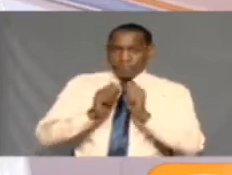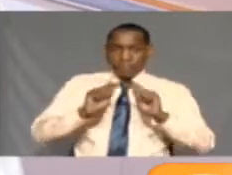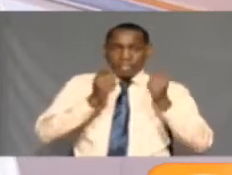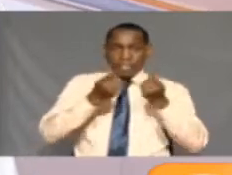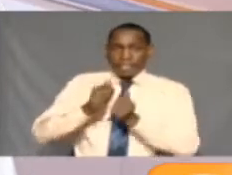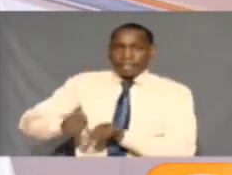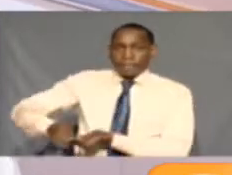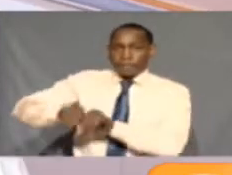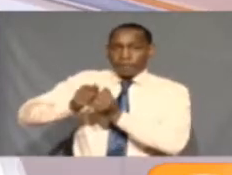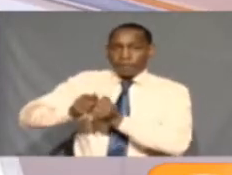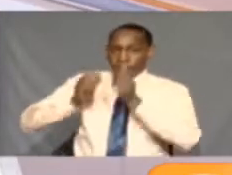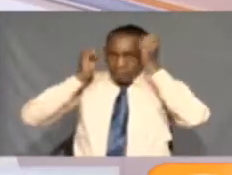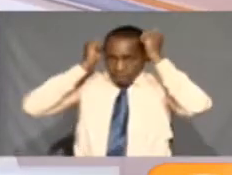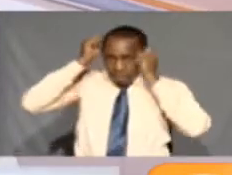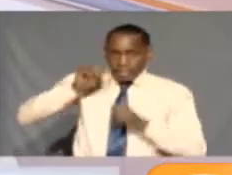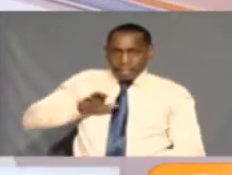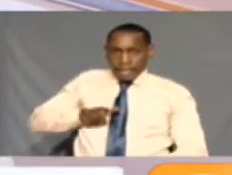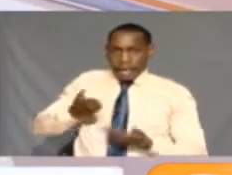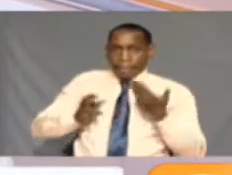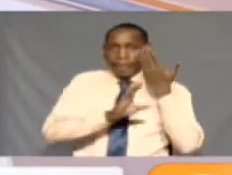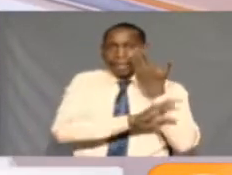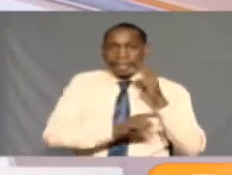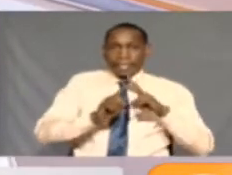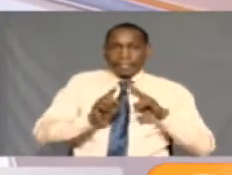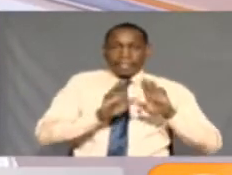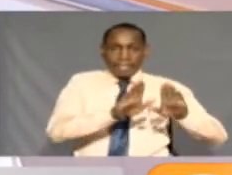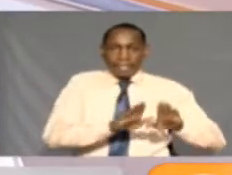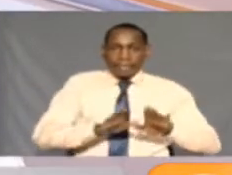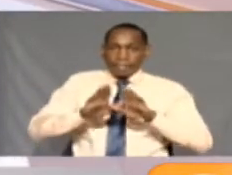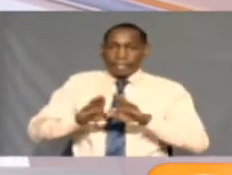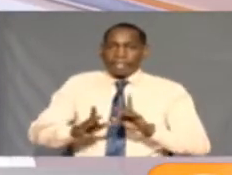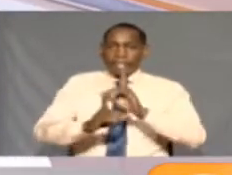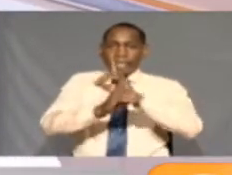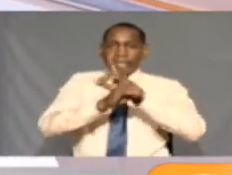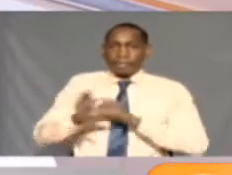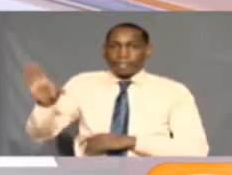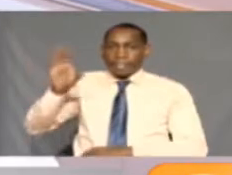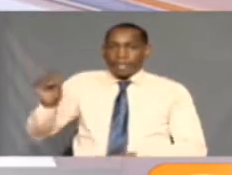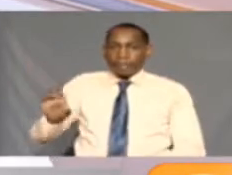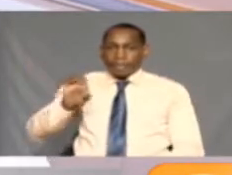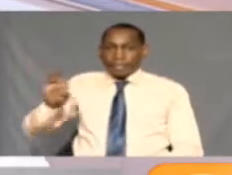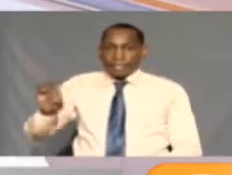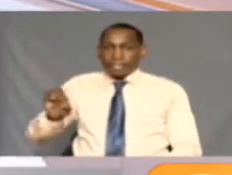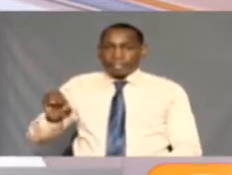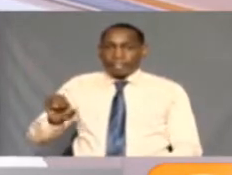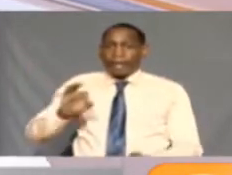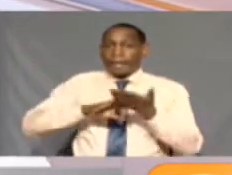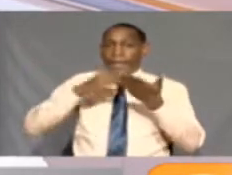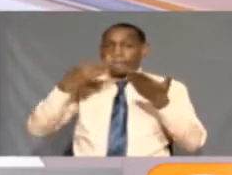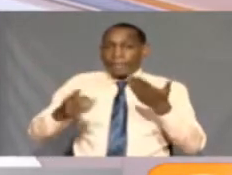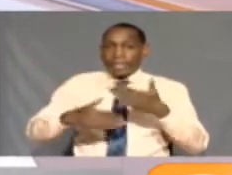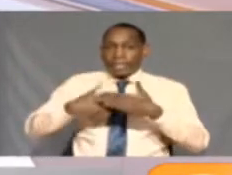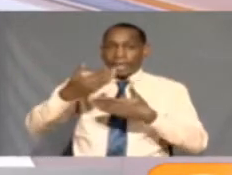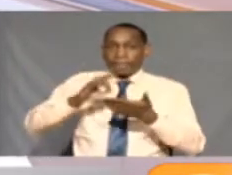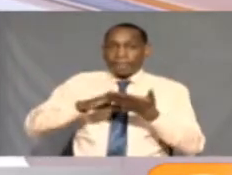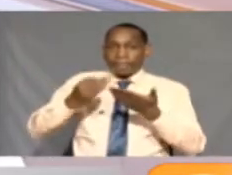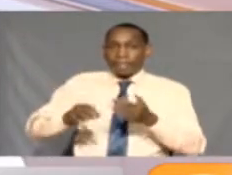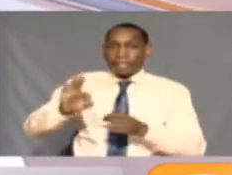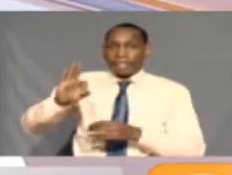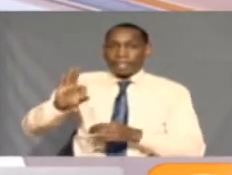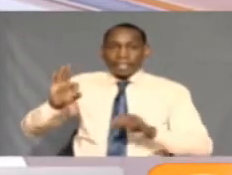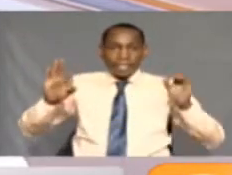Timu ya voliboli ya wanajeshi wa kike wa humu nchini walianza kampeni yao ya kutetea taji la Afrika mashariki kwa pigo kubwa baada ya kumiminwa